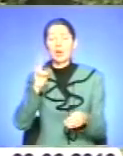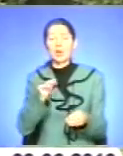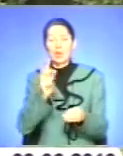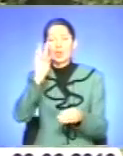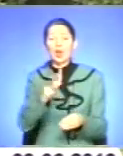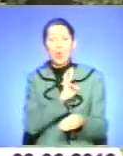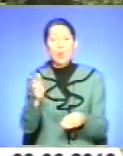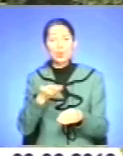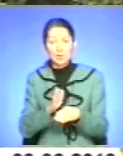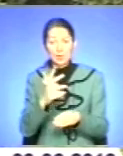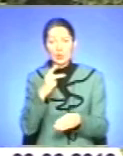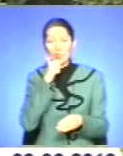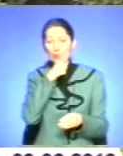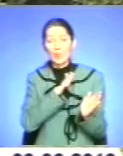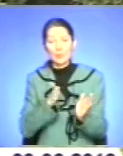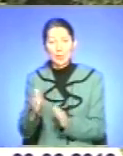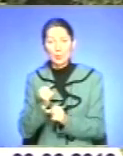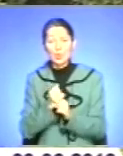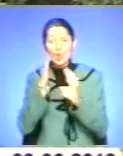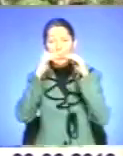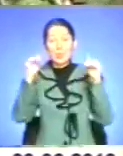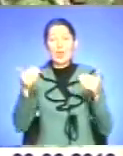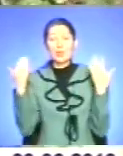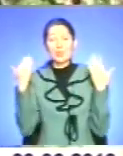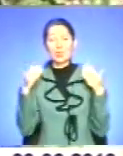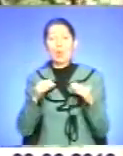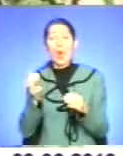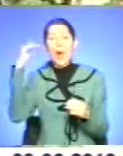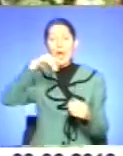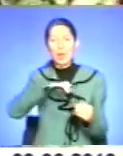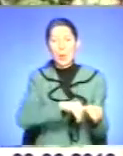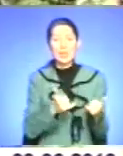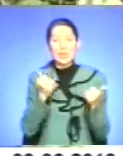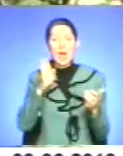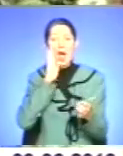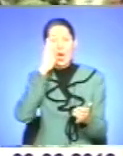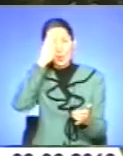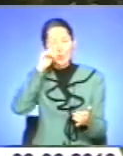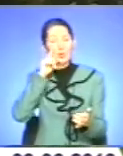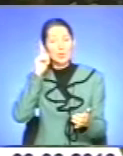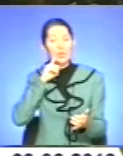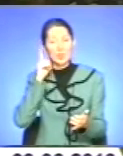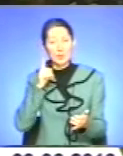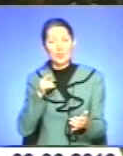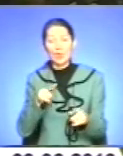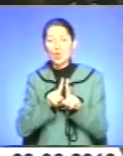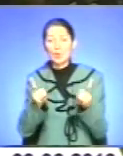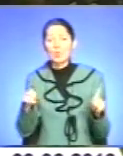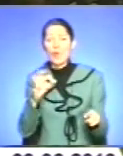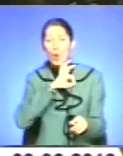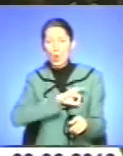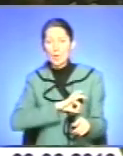3 роки поспіль також діє табір відпочинку у Карпатах для юнаків. Особливо він корисний та пізнавальний для тих, хто готується